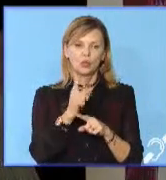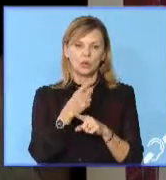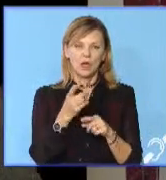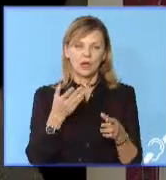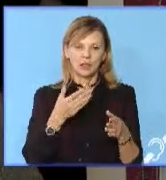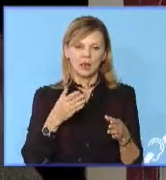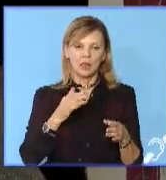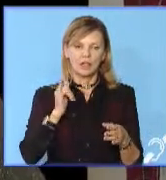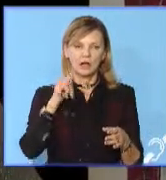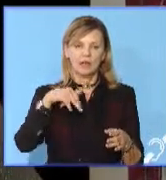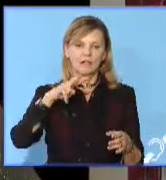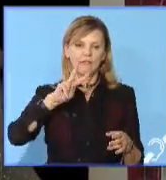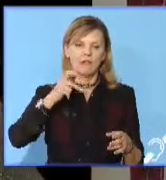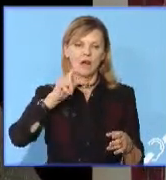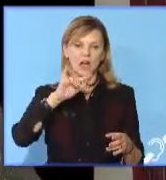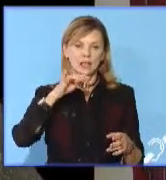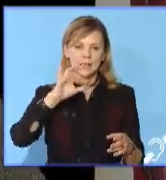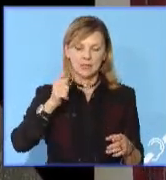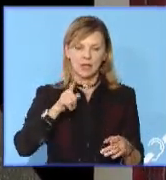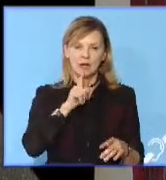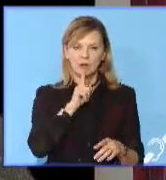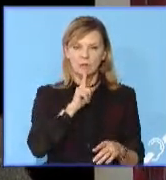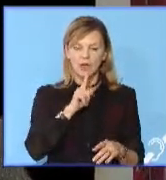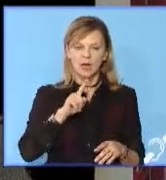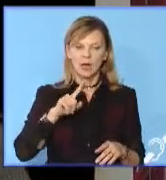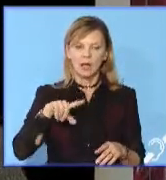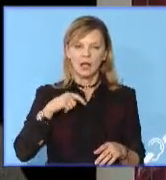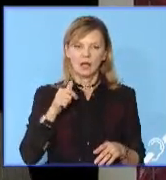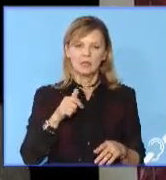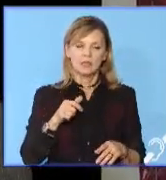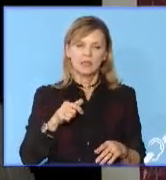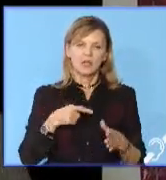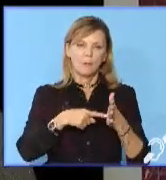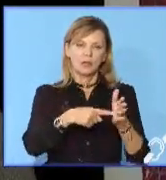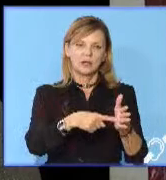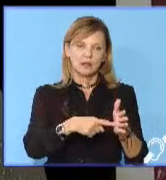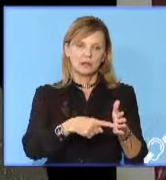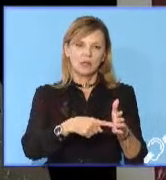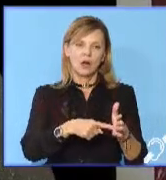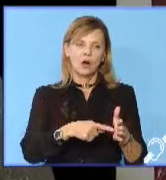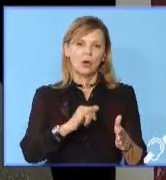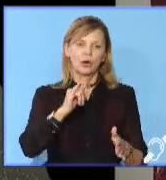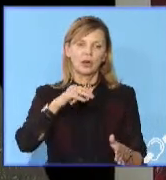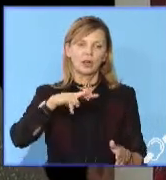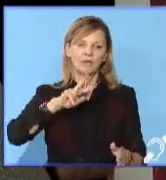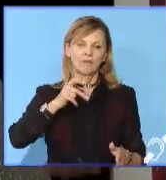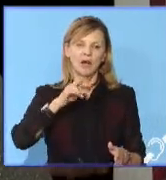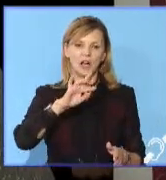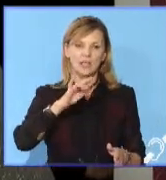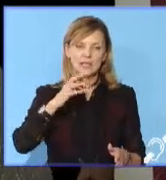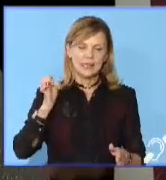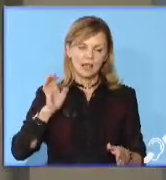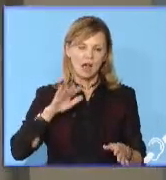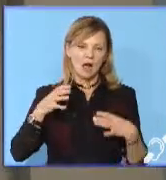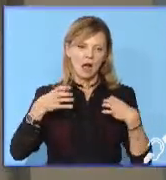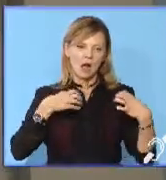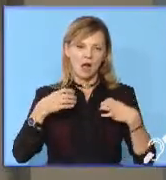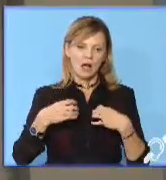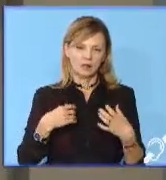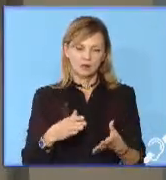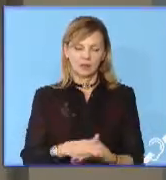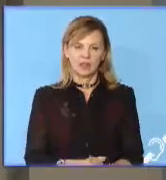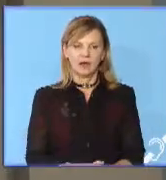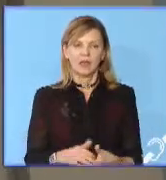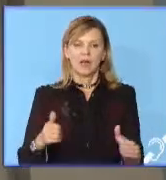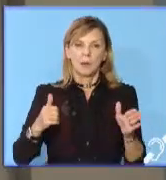care invazia, așa cum mi se spune numele, a fost în a prezenta o invazie a artei până ajunge să fie